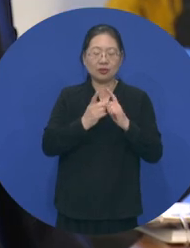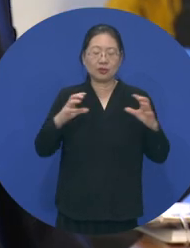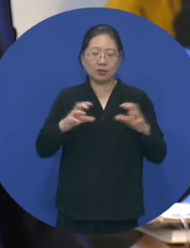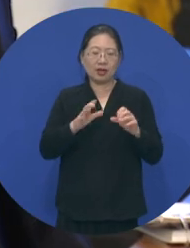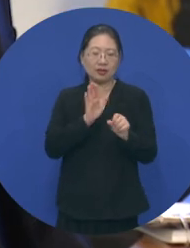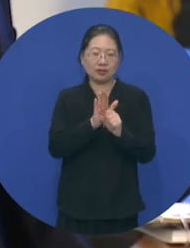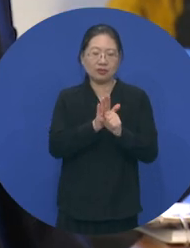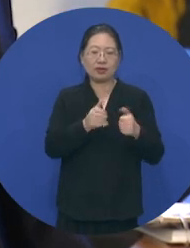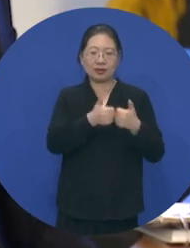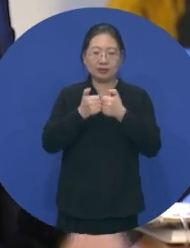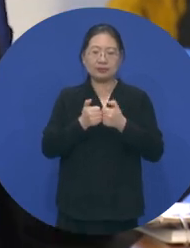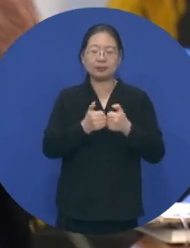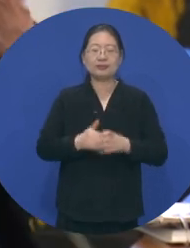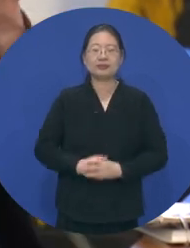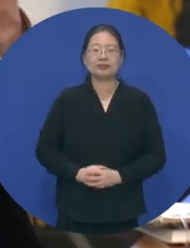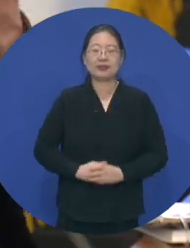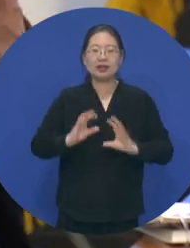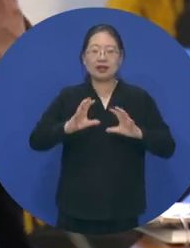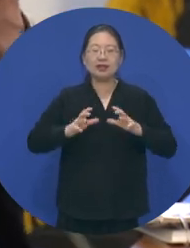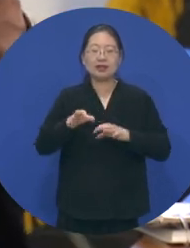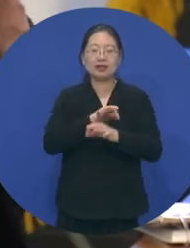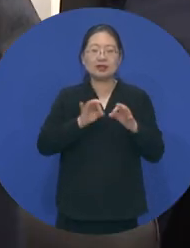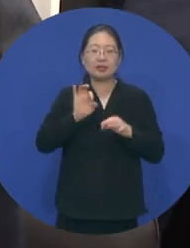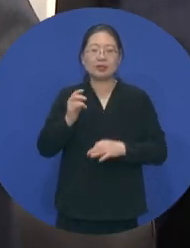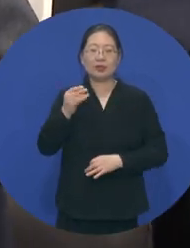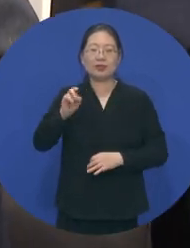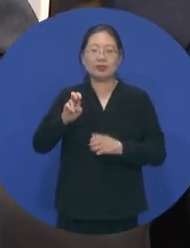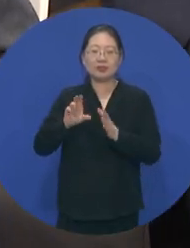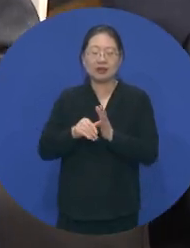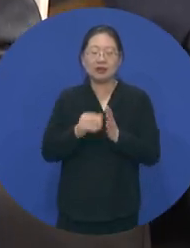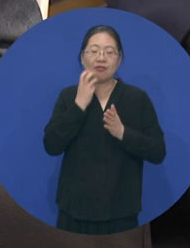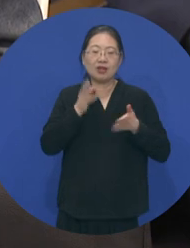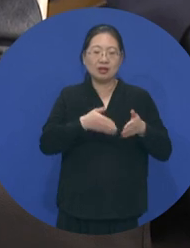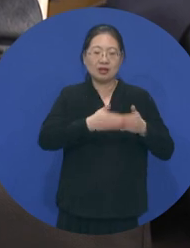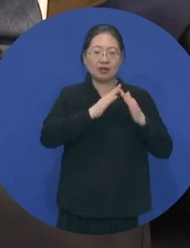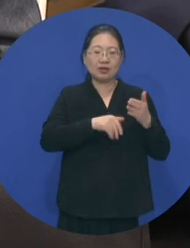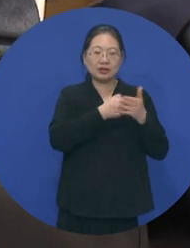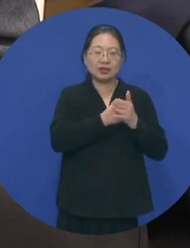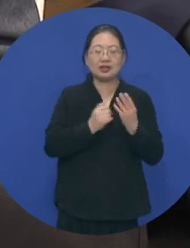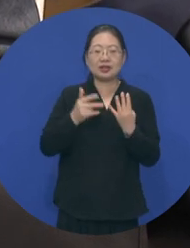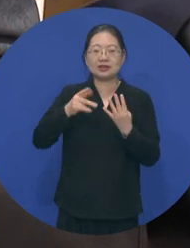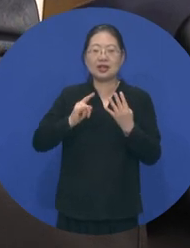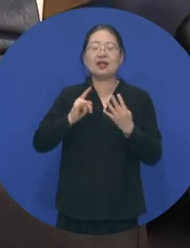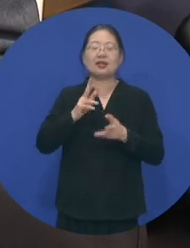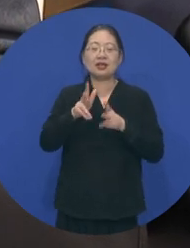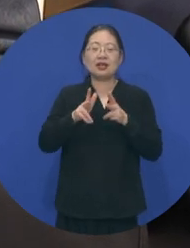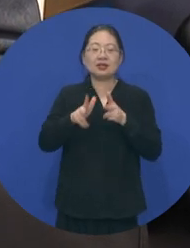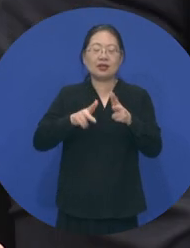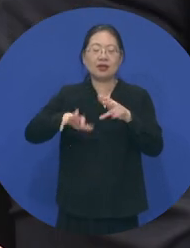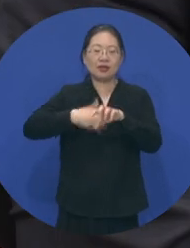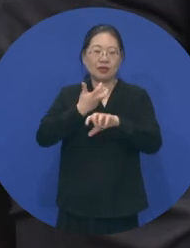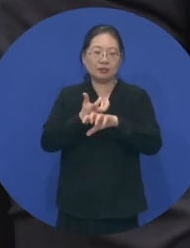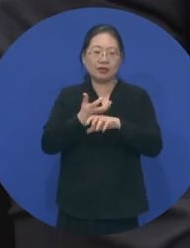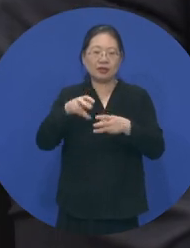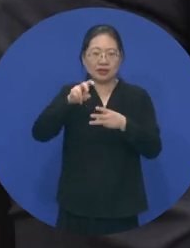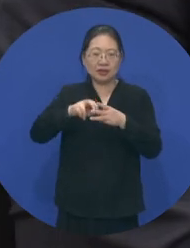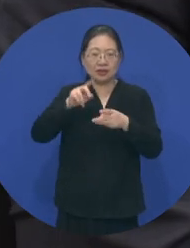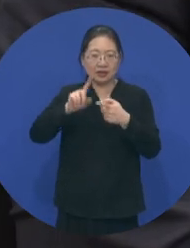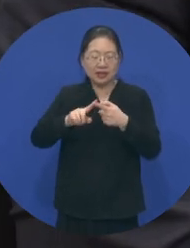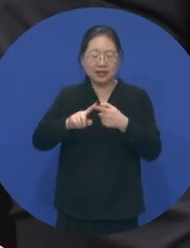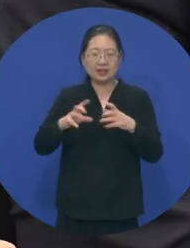머리를 맞댔습니다. 특히 세계 경제 포럼에서 경기도에 설립하기로 한 4차 산업혁명센터와의 협력이